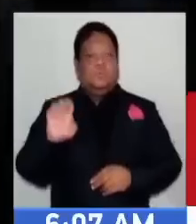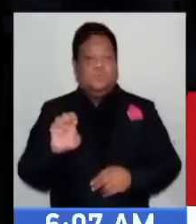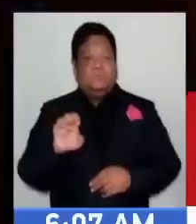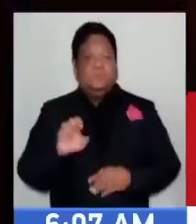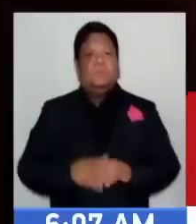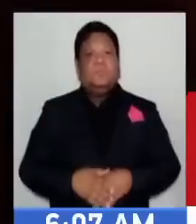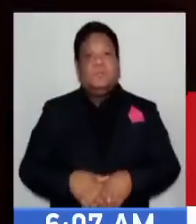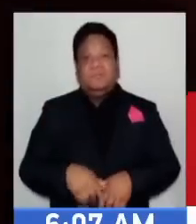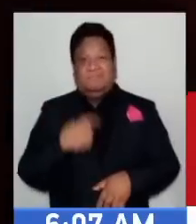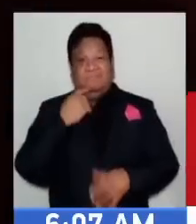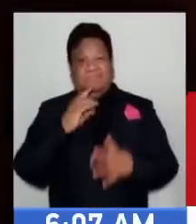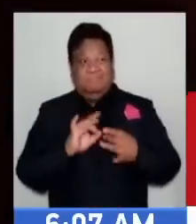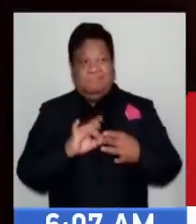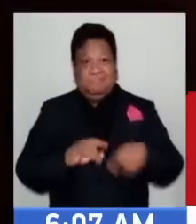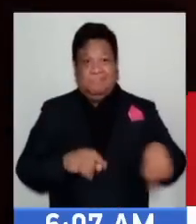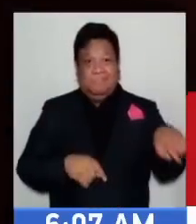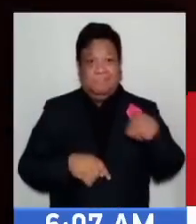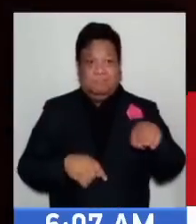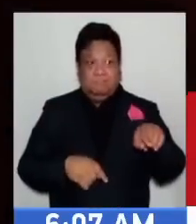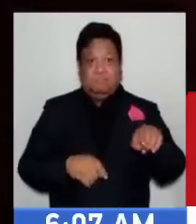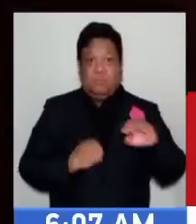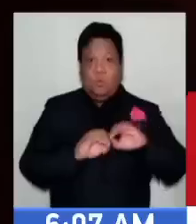kagabi. Some of our kids have